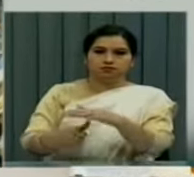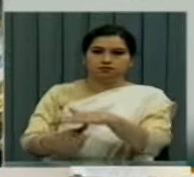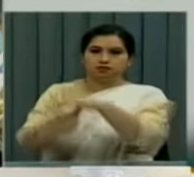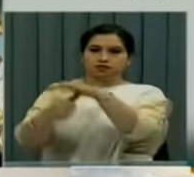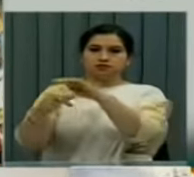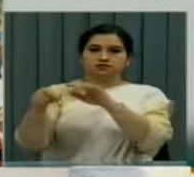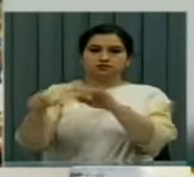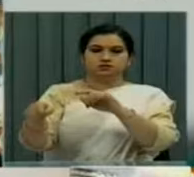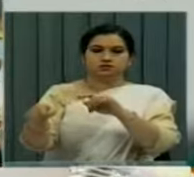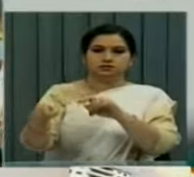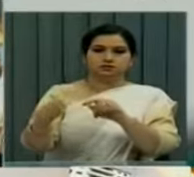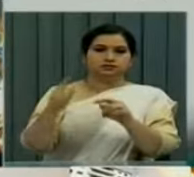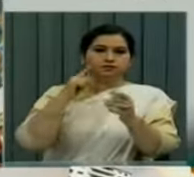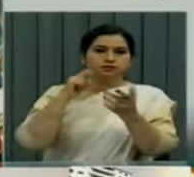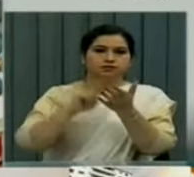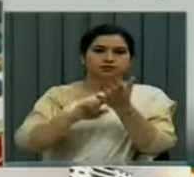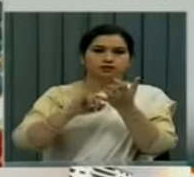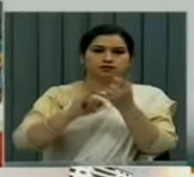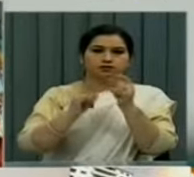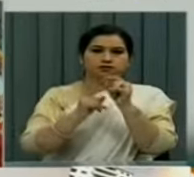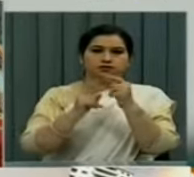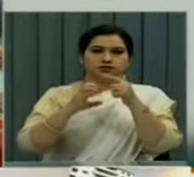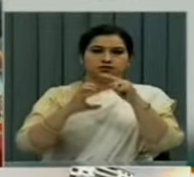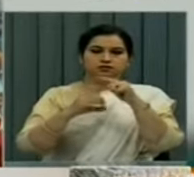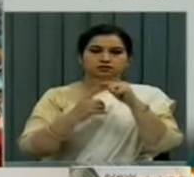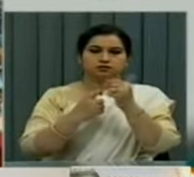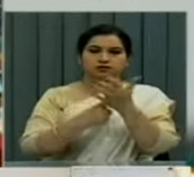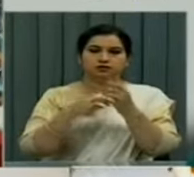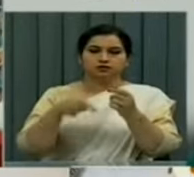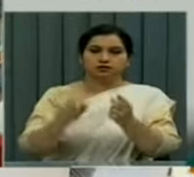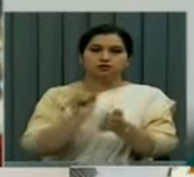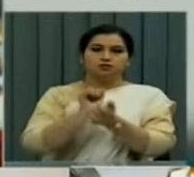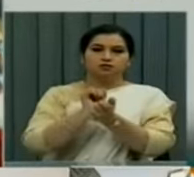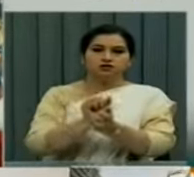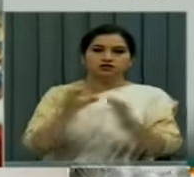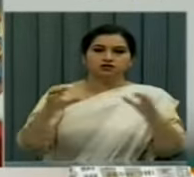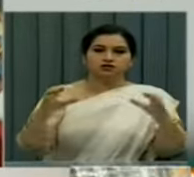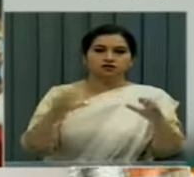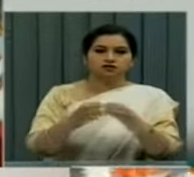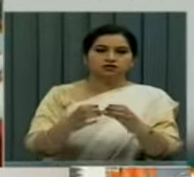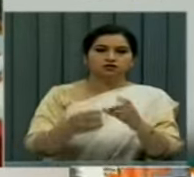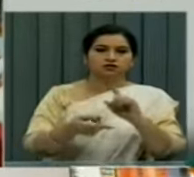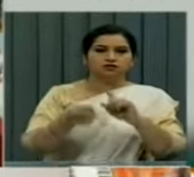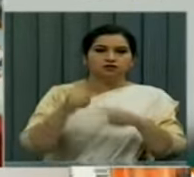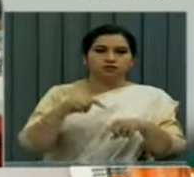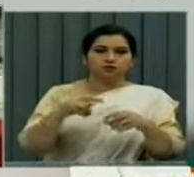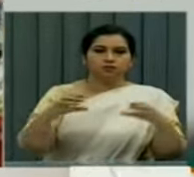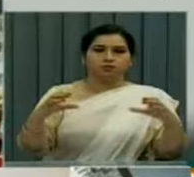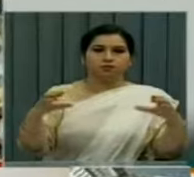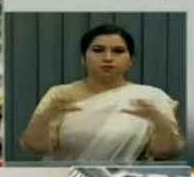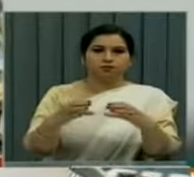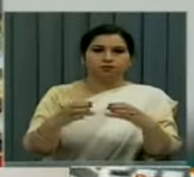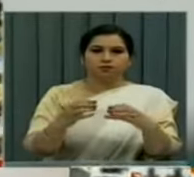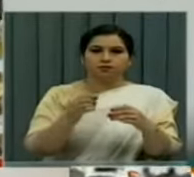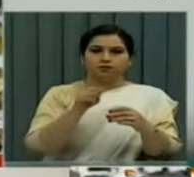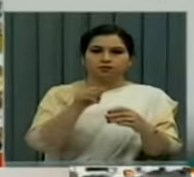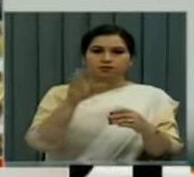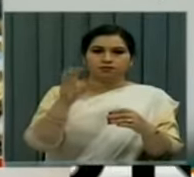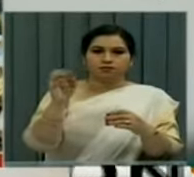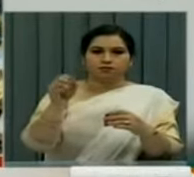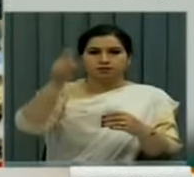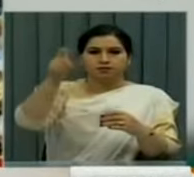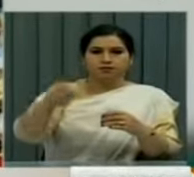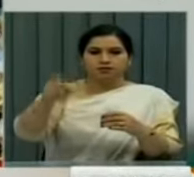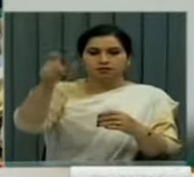की रक्षा के लिए ये कोस्ट गार्ड का काम आता है। फिर एंटी जो स्मगलिंग ऑपरेशन होते हैं हमारे एरिया के अंदर, उसमें आता